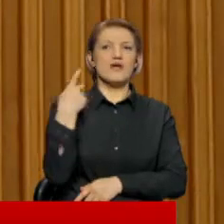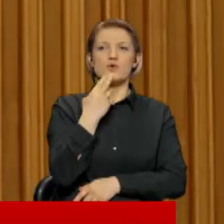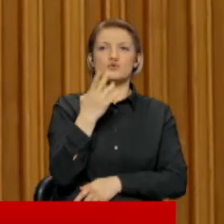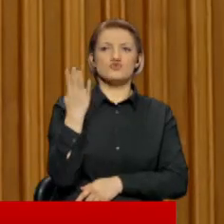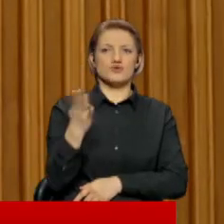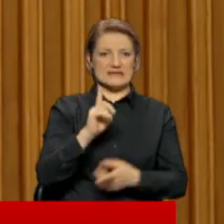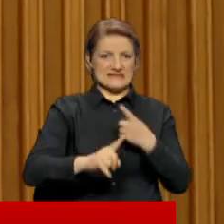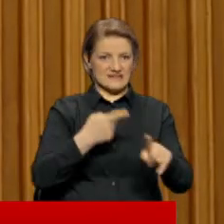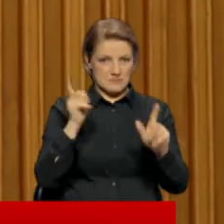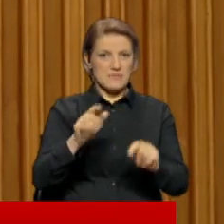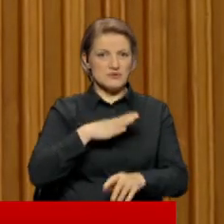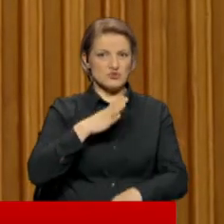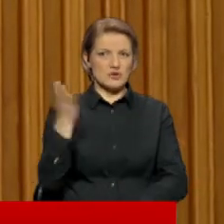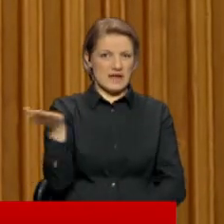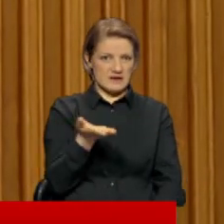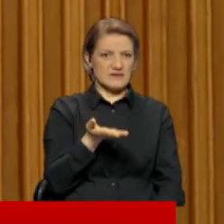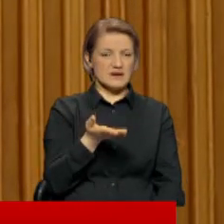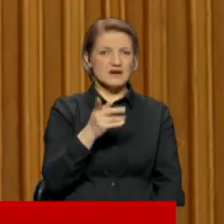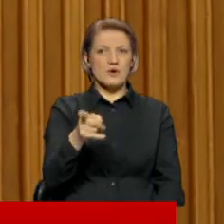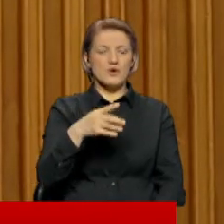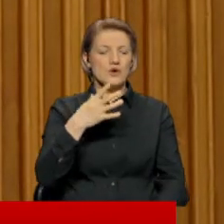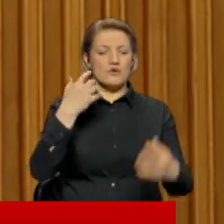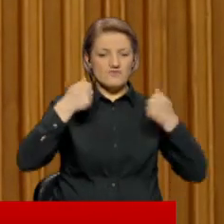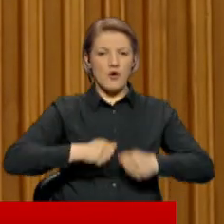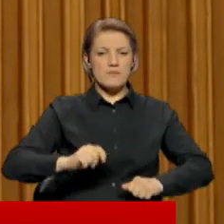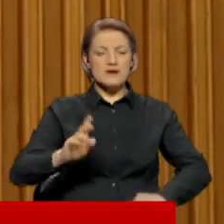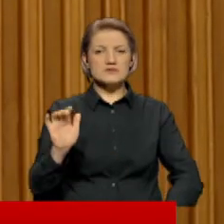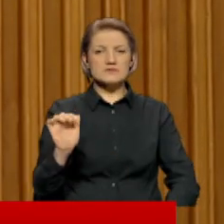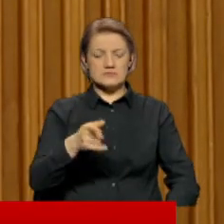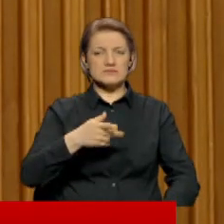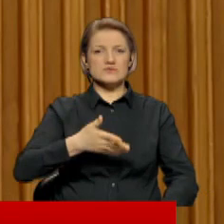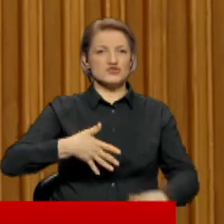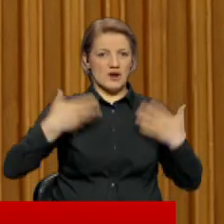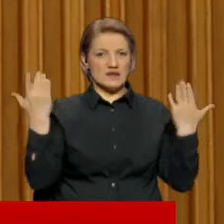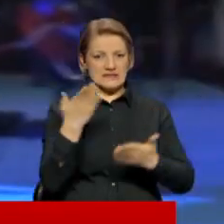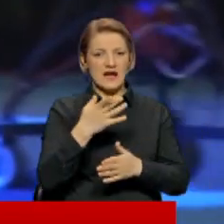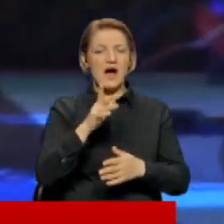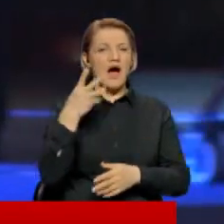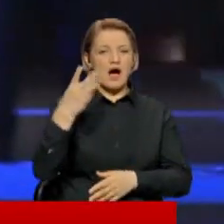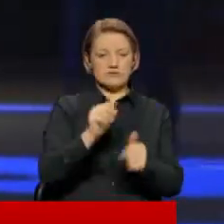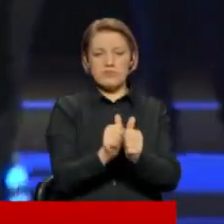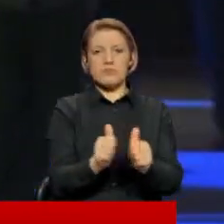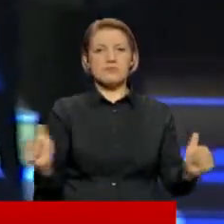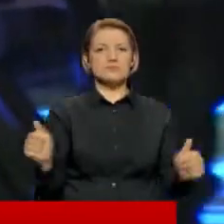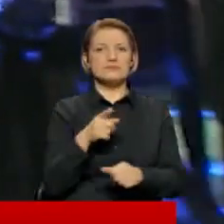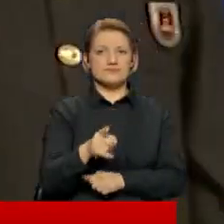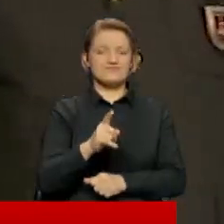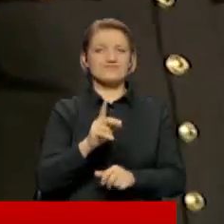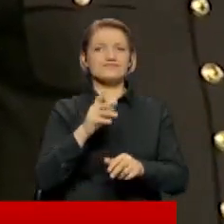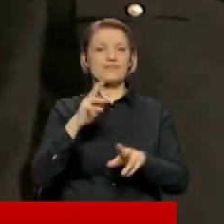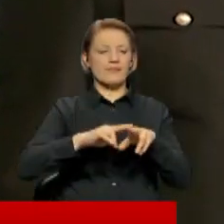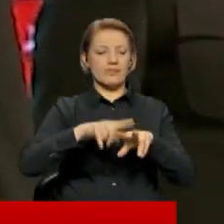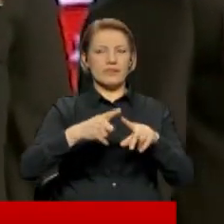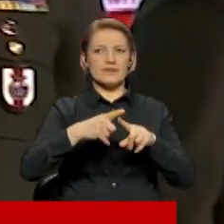siyaset mi yapmak istiyorlar çıkarsınlar o kutsalini hizalansınlar Erdoğan'ın yanına 9 Ocak'ta Katar ortaklığı özel